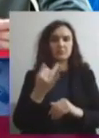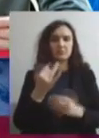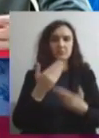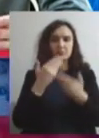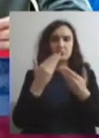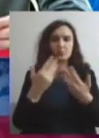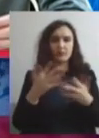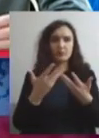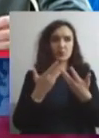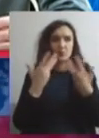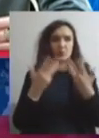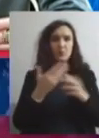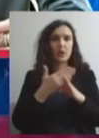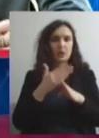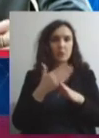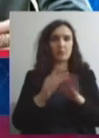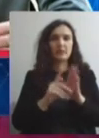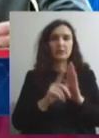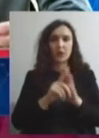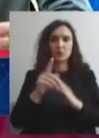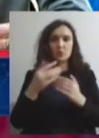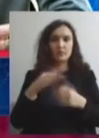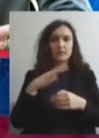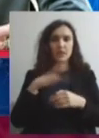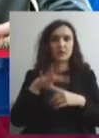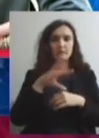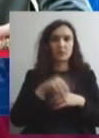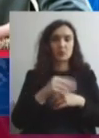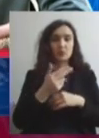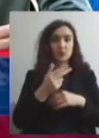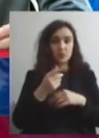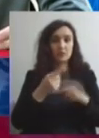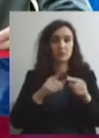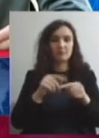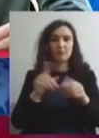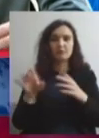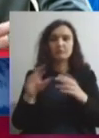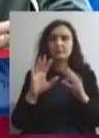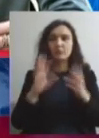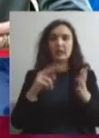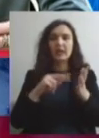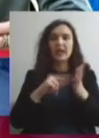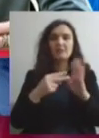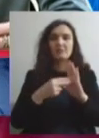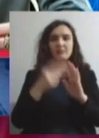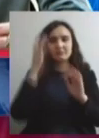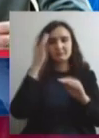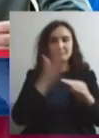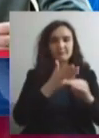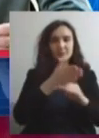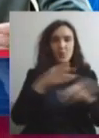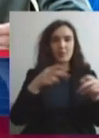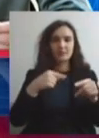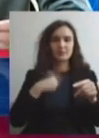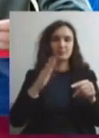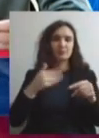ეტაპი ეტაპობრივად დაიწყო უკვე საქართველოშიც, ხომ არ შეეხება ეს მაგალითად გადაგეგმიურ ოპერაციებსაც, ანუ ხომ არ იქნება